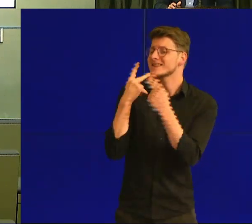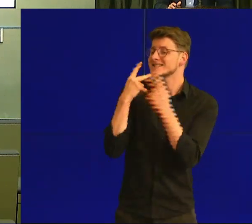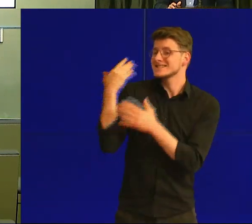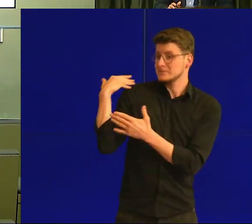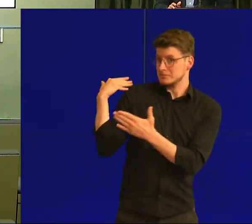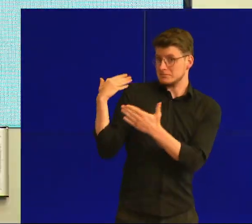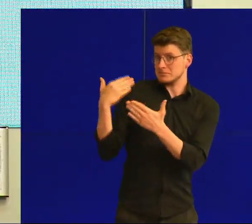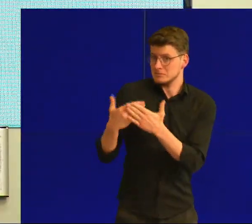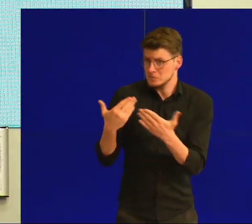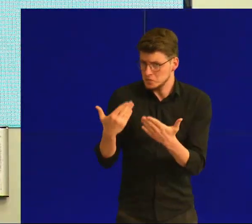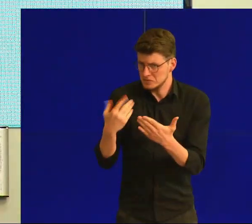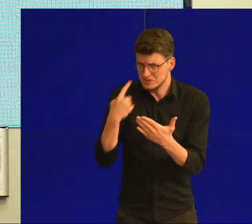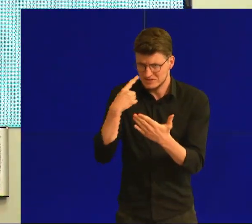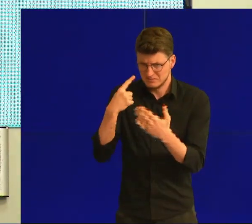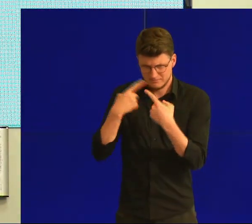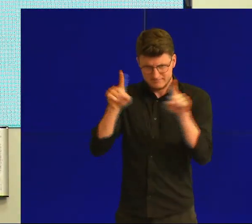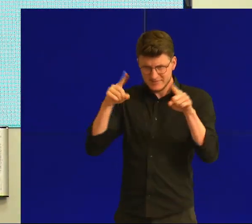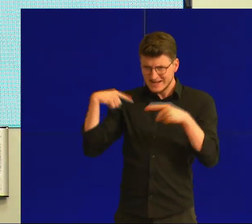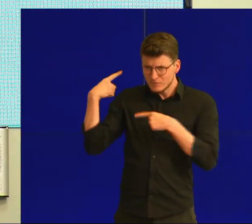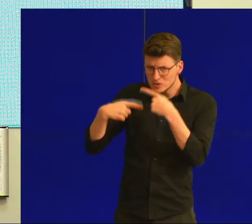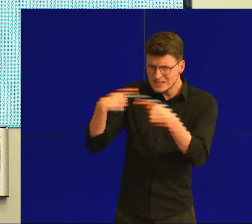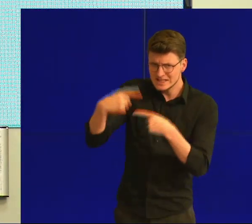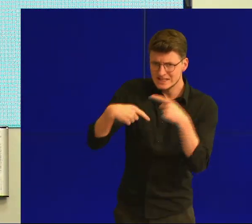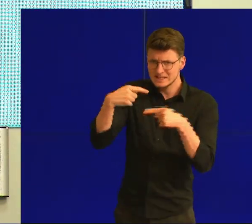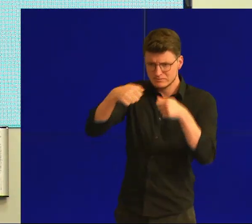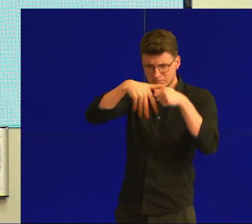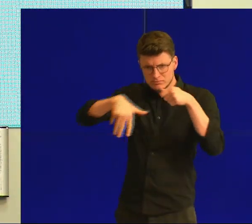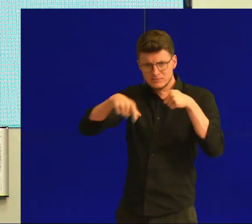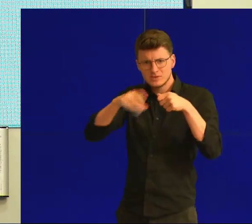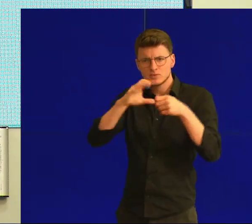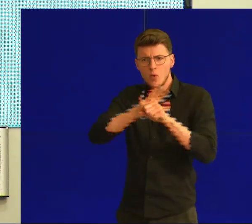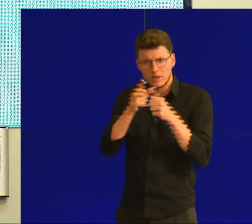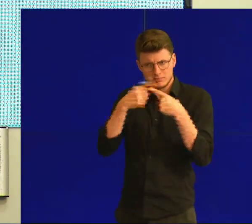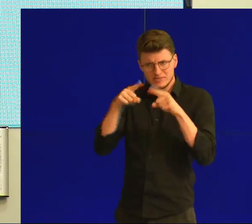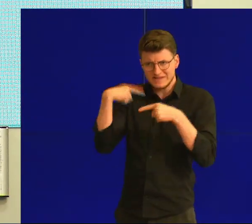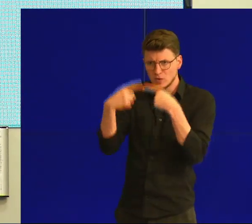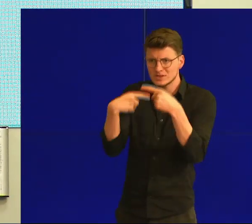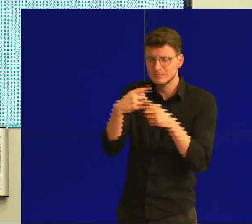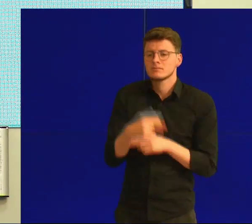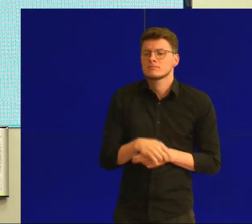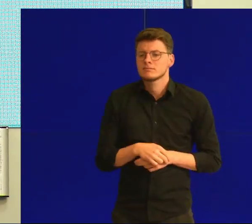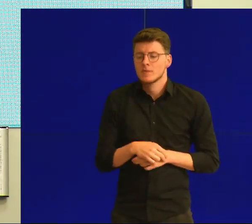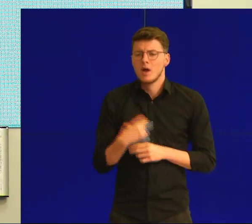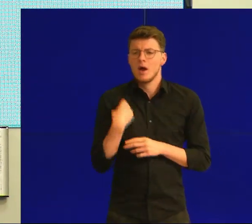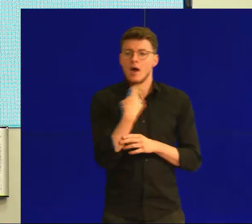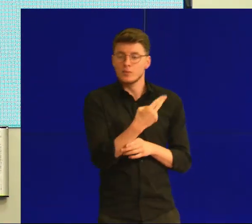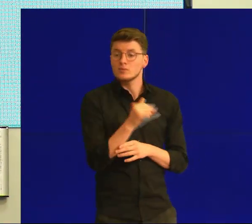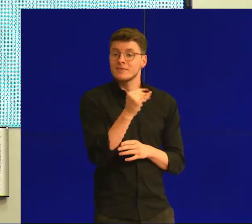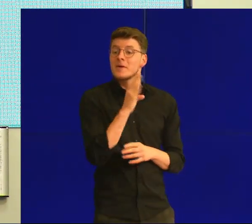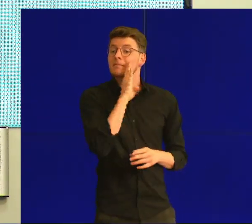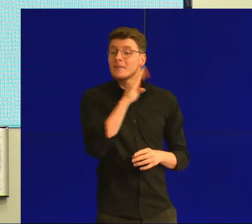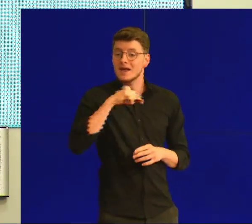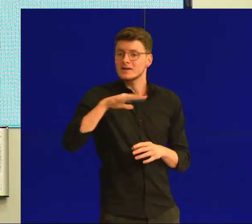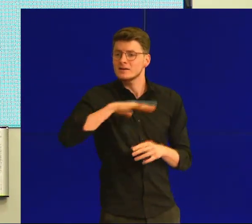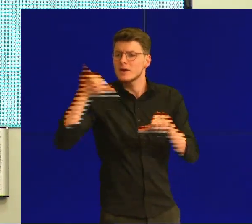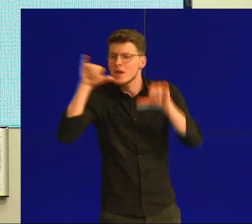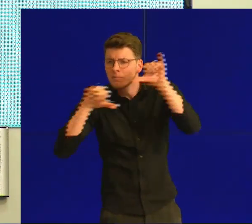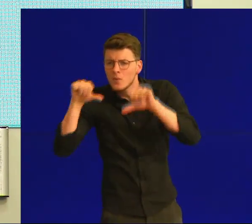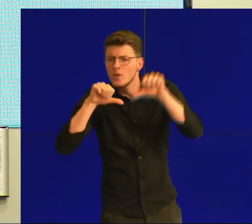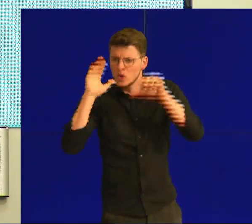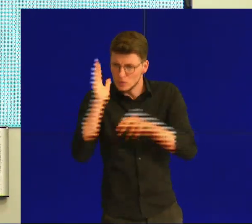et références il a promis mme bello qui tombe tout seul a fait fondre feeling de vie lui seul à